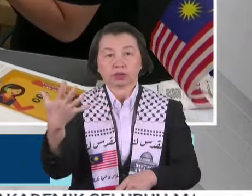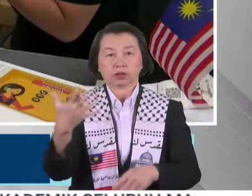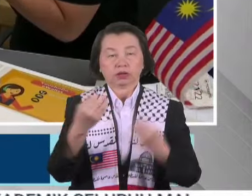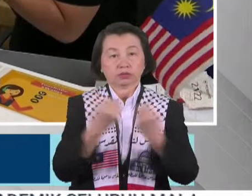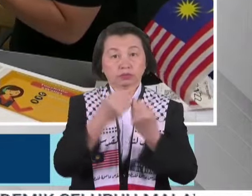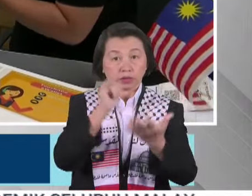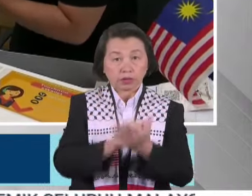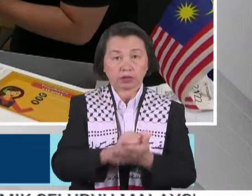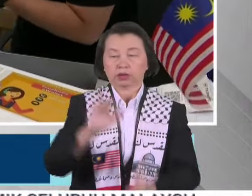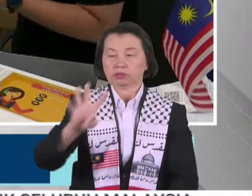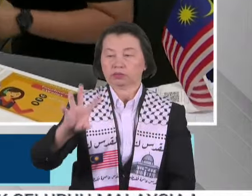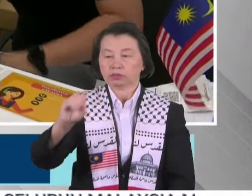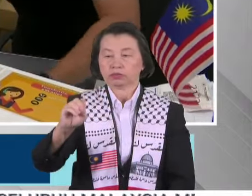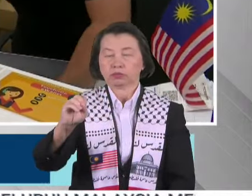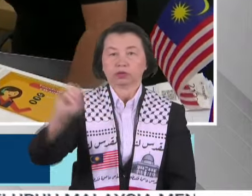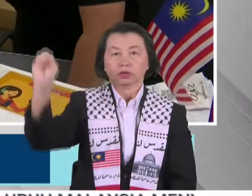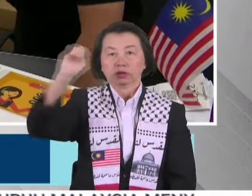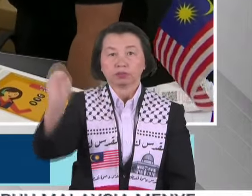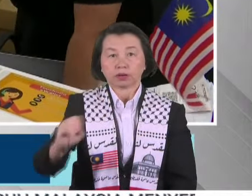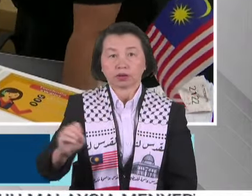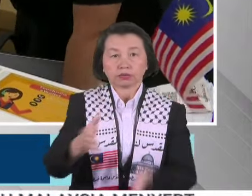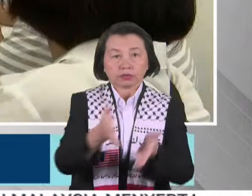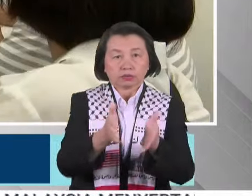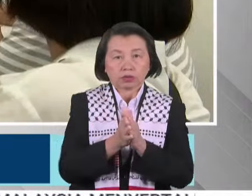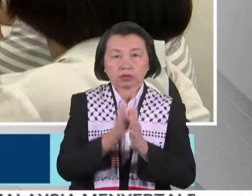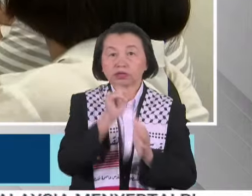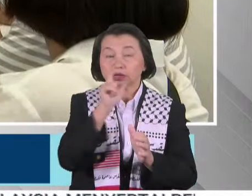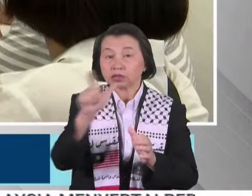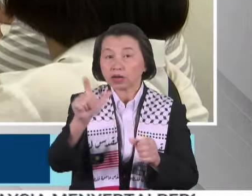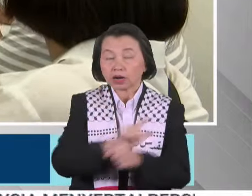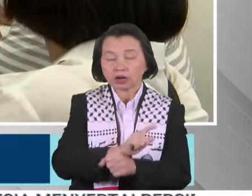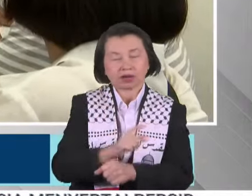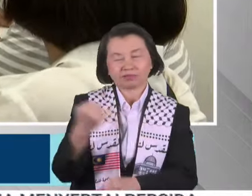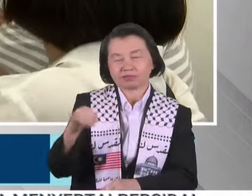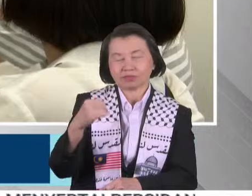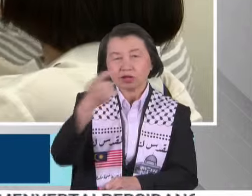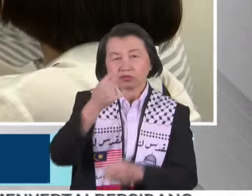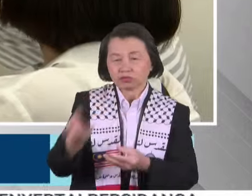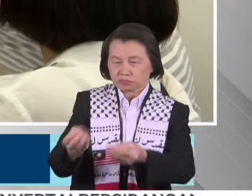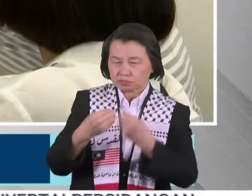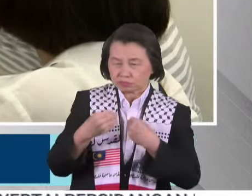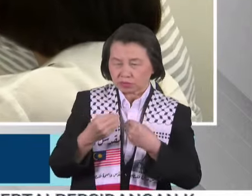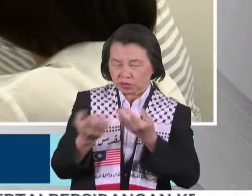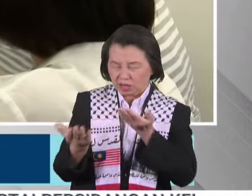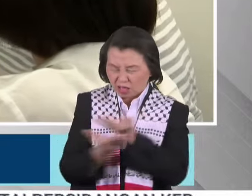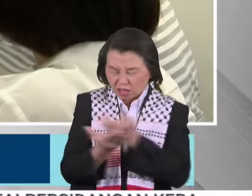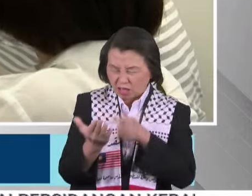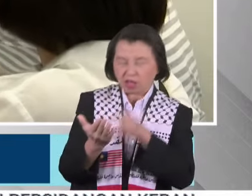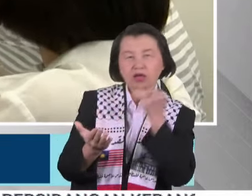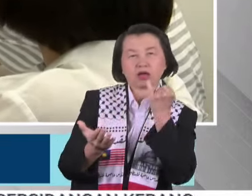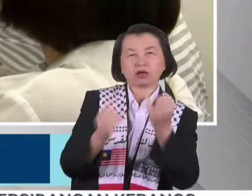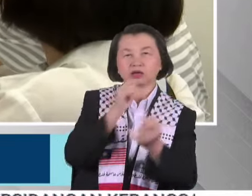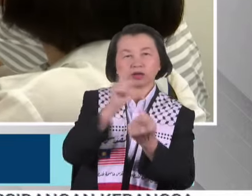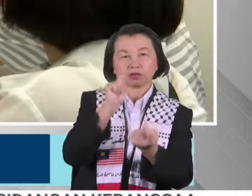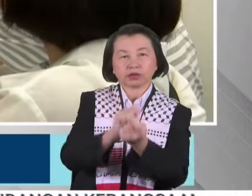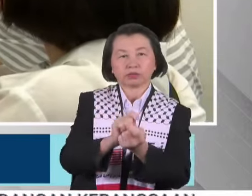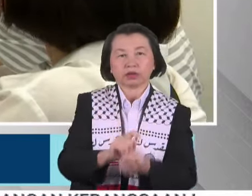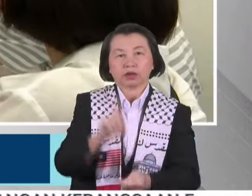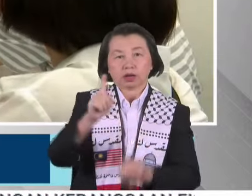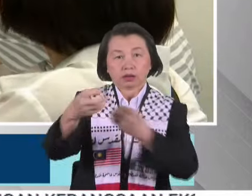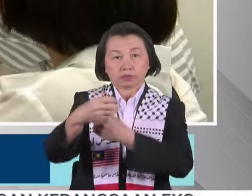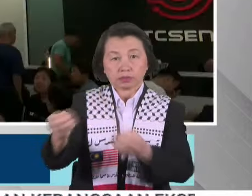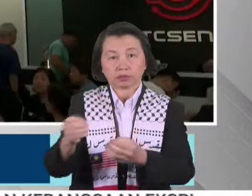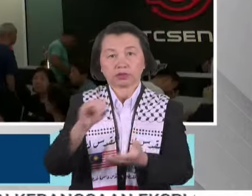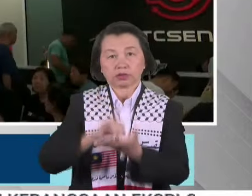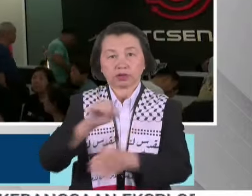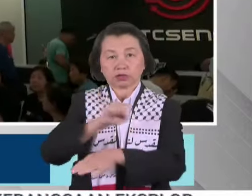Daripada jumlah tersebut, 40% permohonan tidak lengkap kerana beri dokumen yang tidak tepat. Satu pejabat di Woodland,